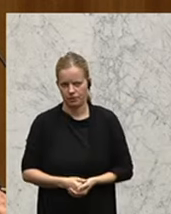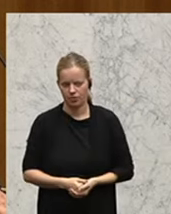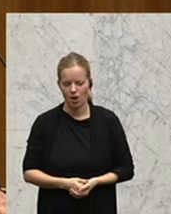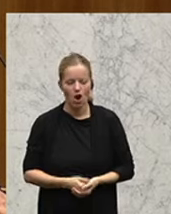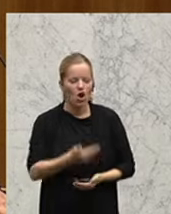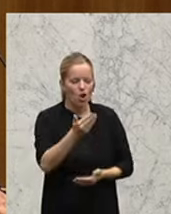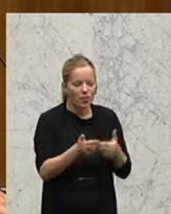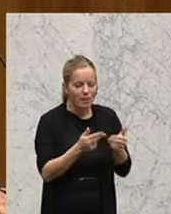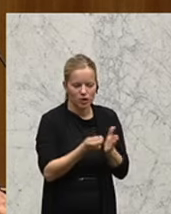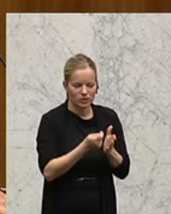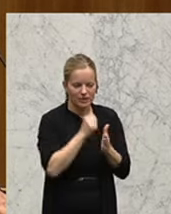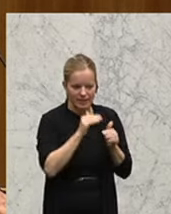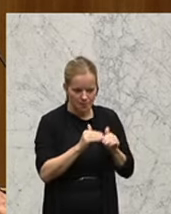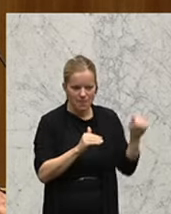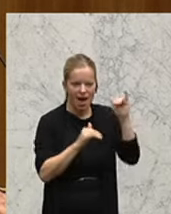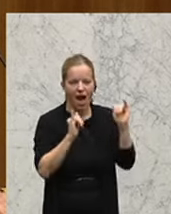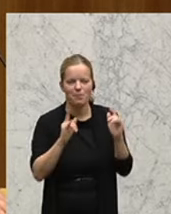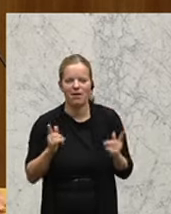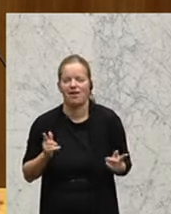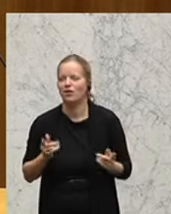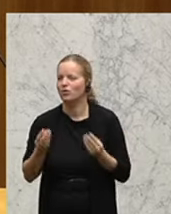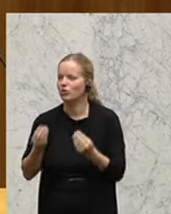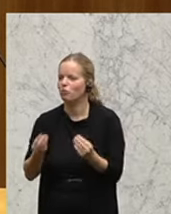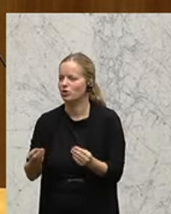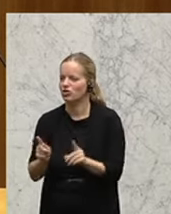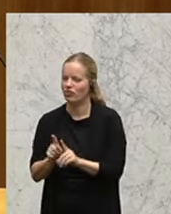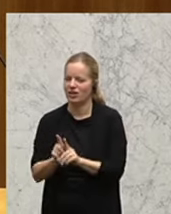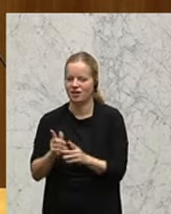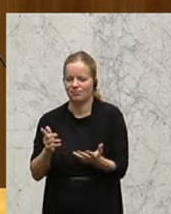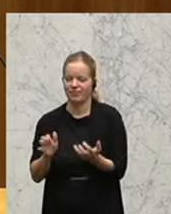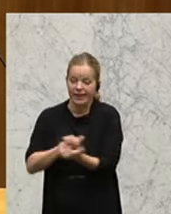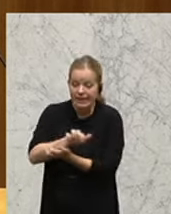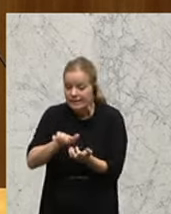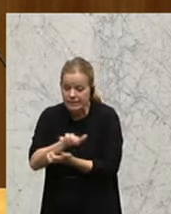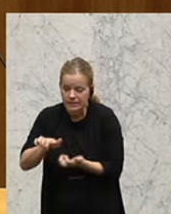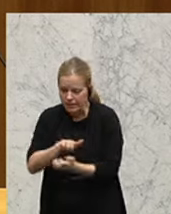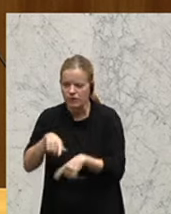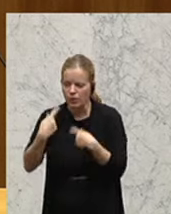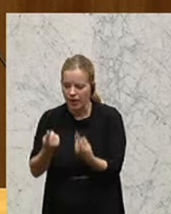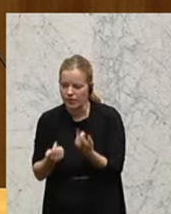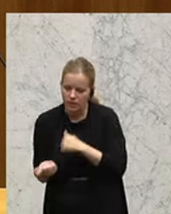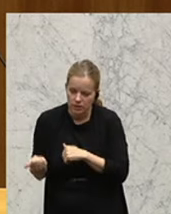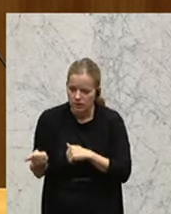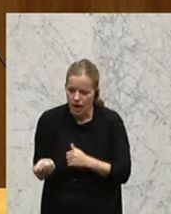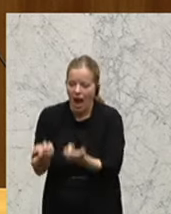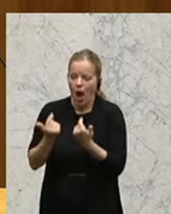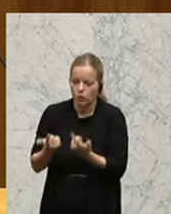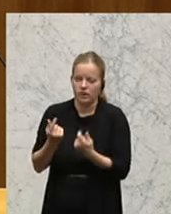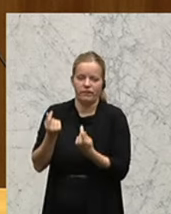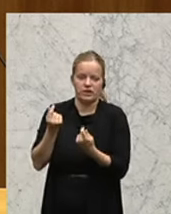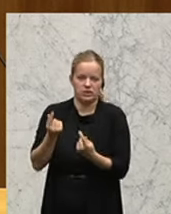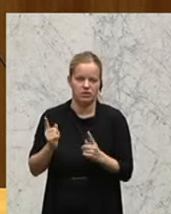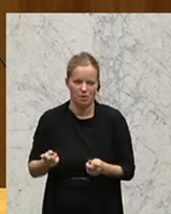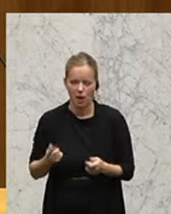diese klassische, wir finanzieren uns aus der Misere heraus Politik. Und man könnte inzwischen wissen, dass ich ein